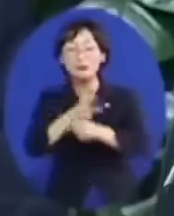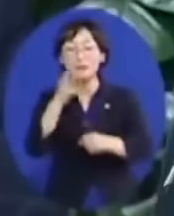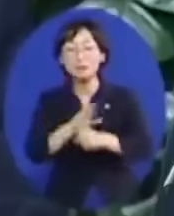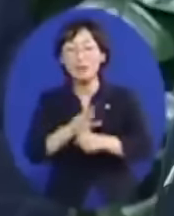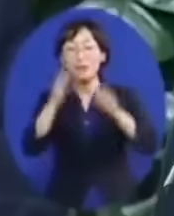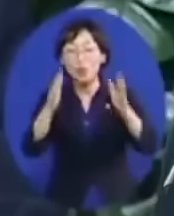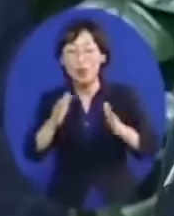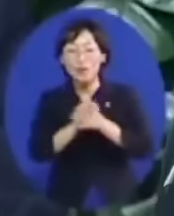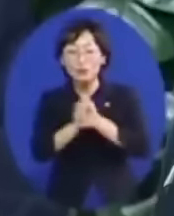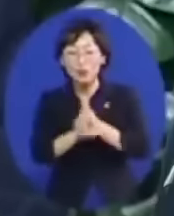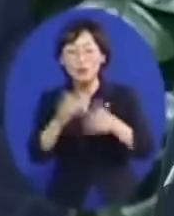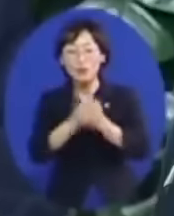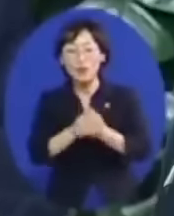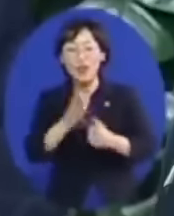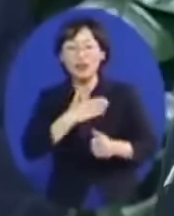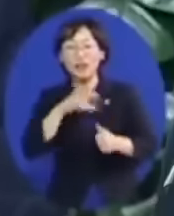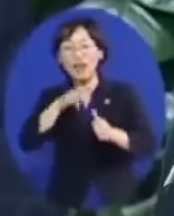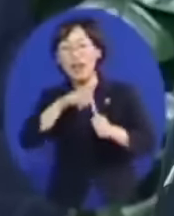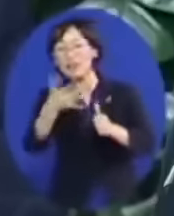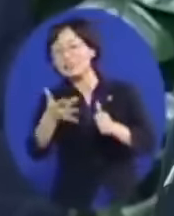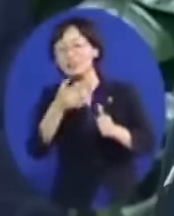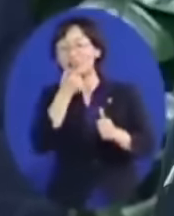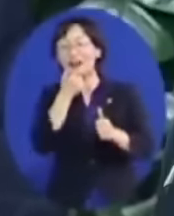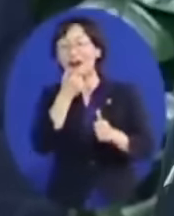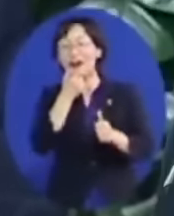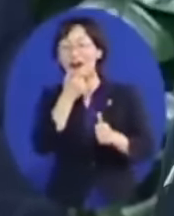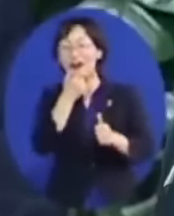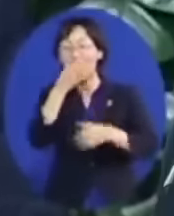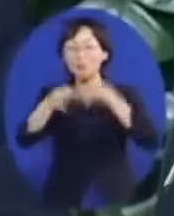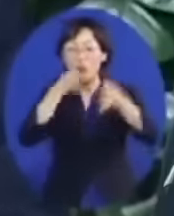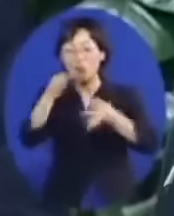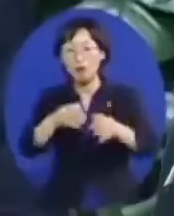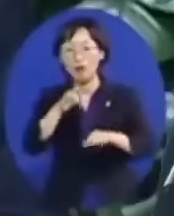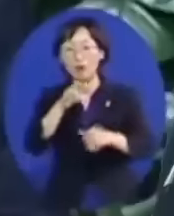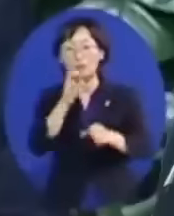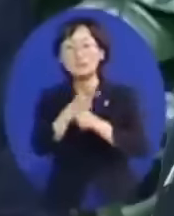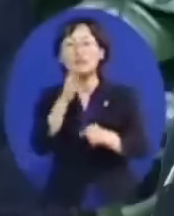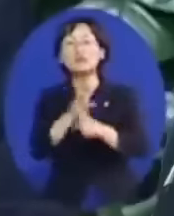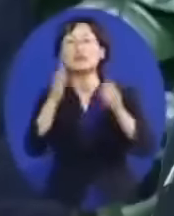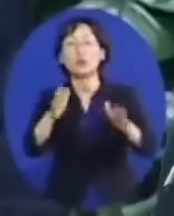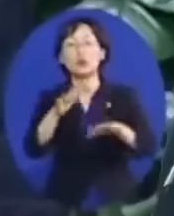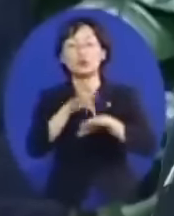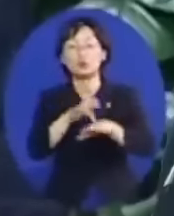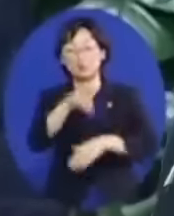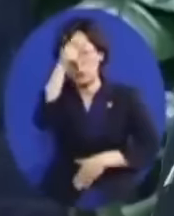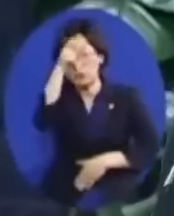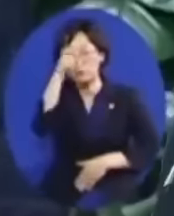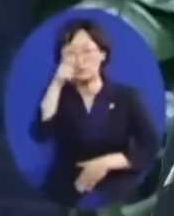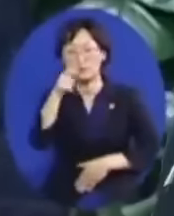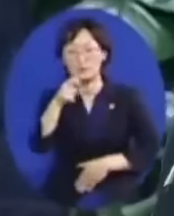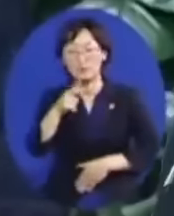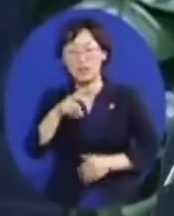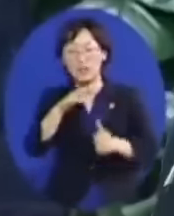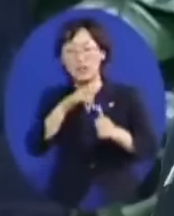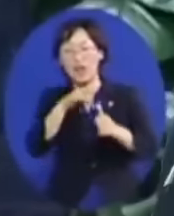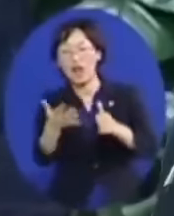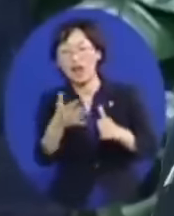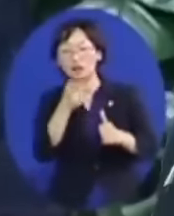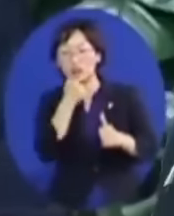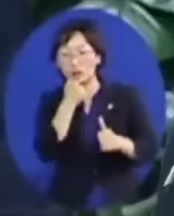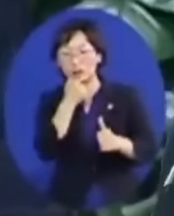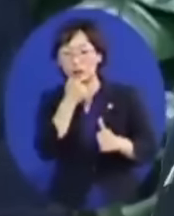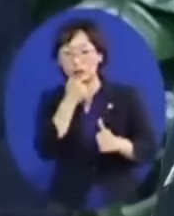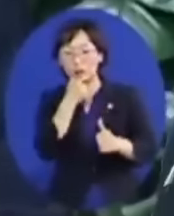들여서 기도하니까 내 안 나간다 그러더라고요. 세 시간을 버티더라고요. 내 안 나간다 하면 나간다 한